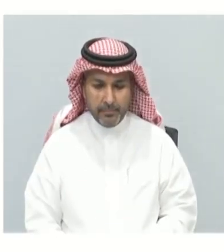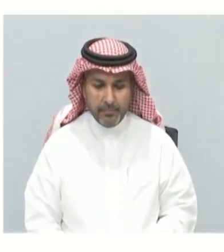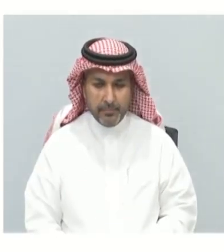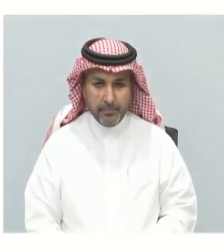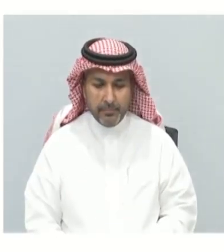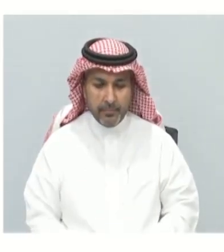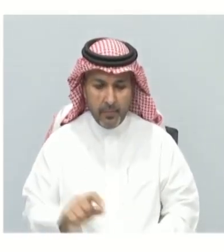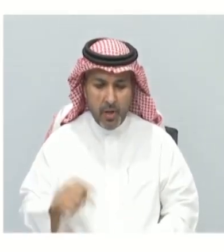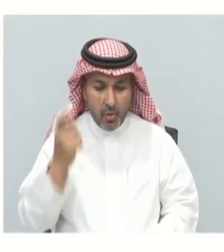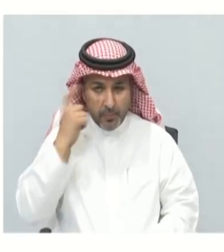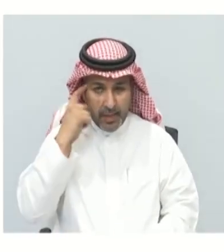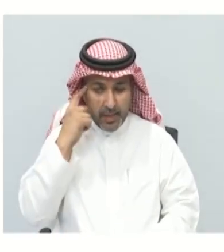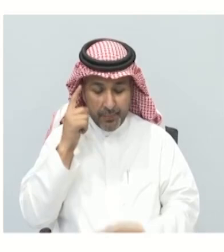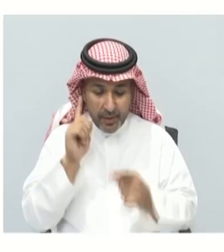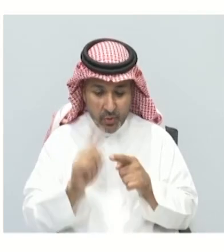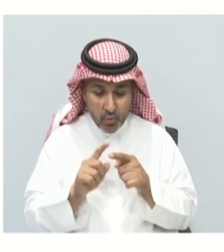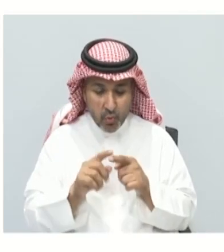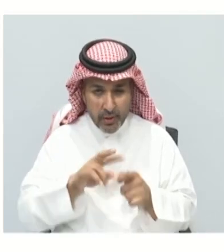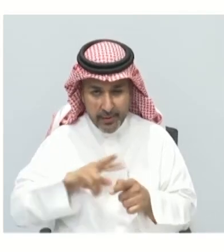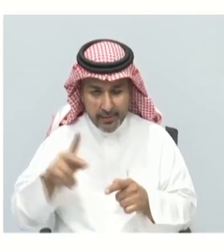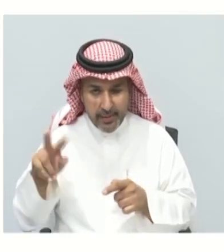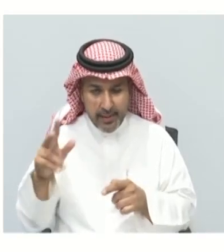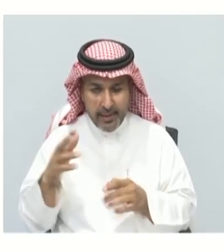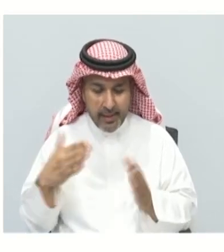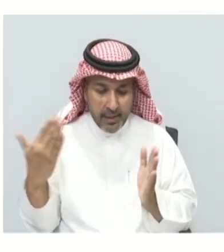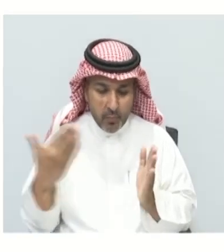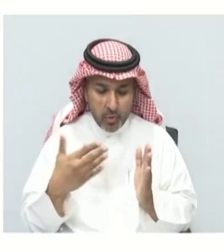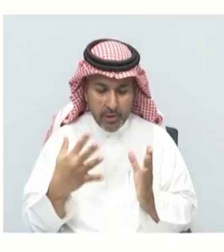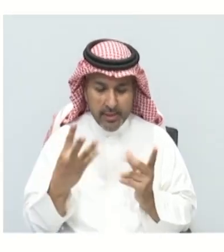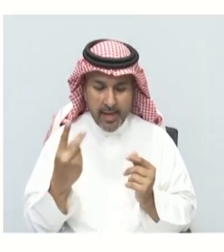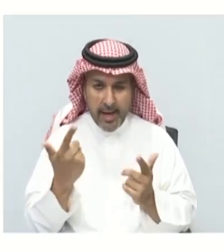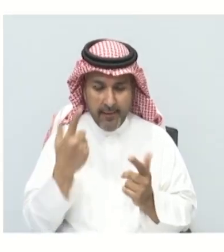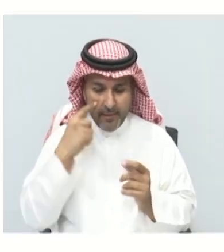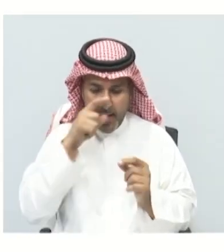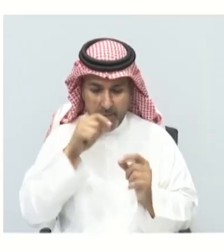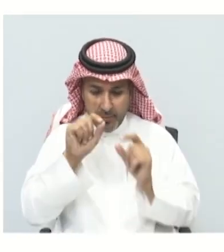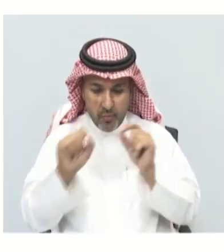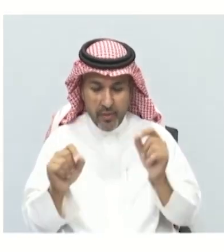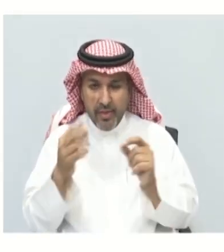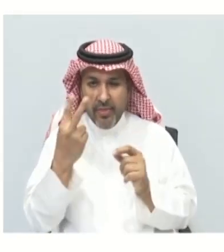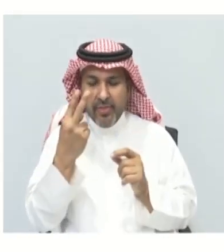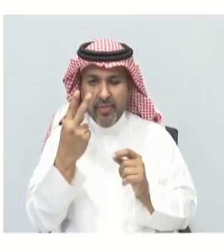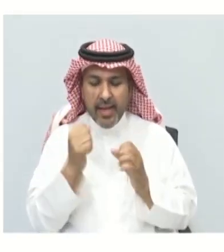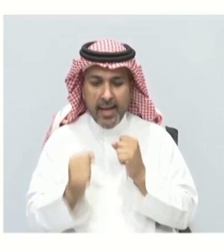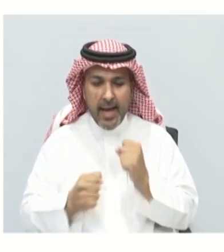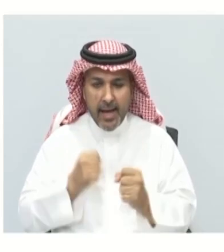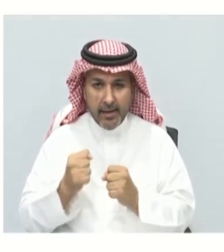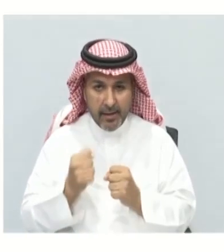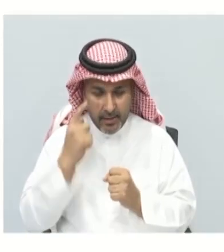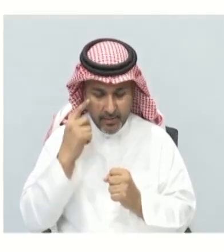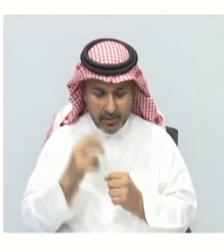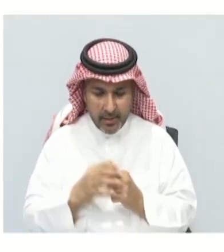درسي اليوم ان تغير السرعه المتجهه او درسي في تغير السرعه المتجهه تعلمت ان هناك الح للحركه انواع حركه